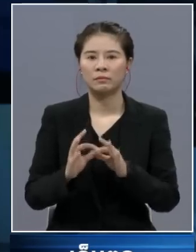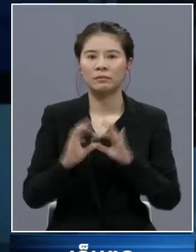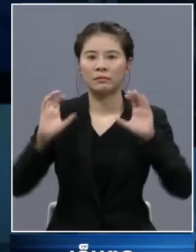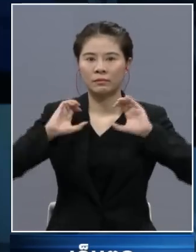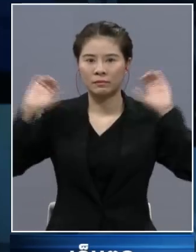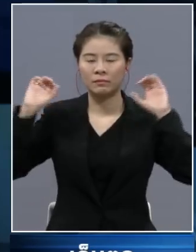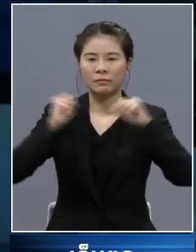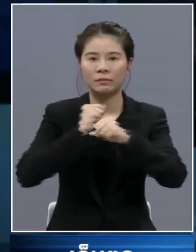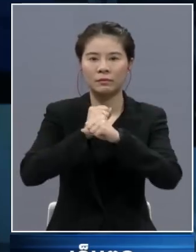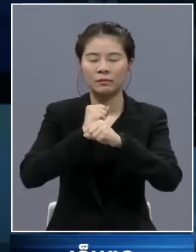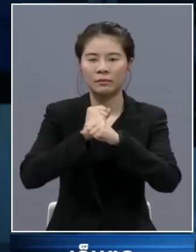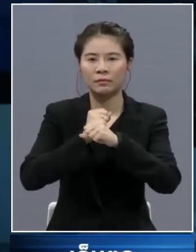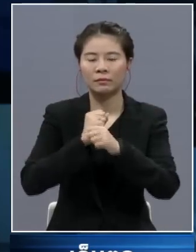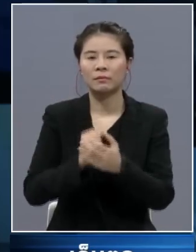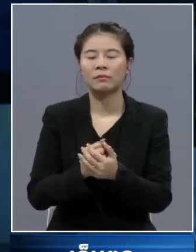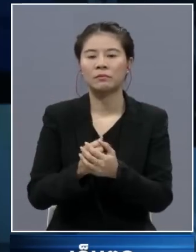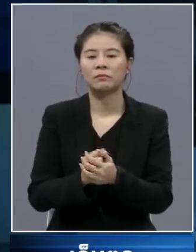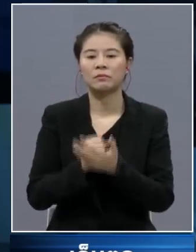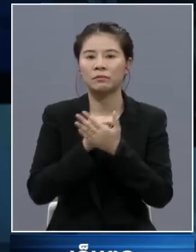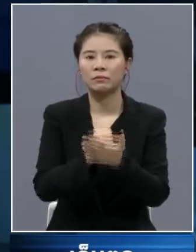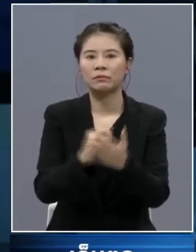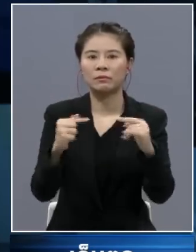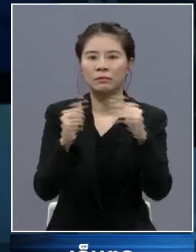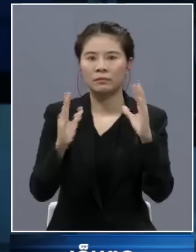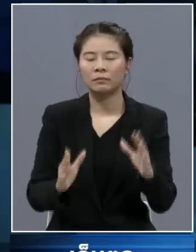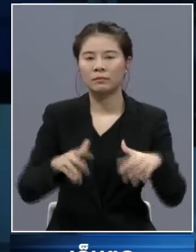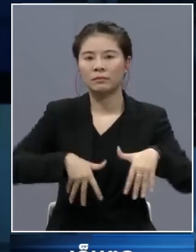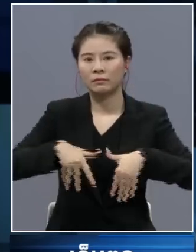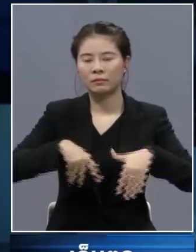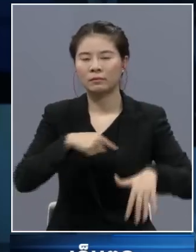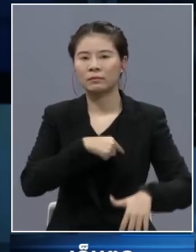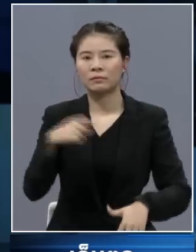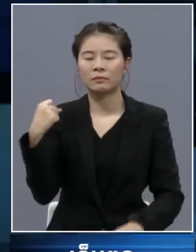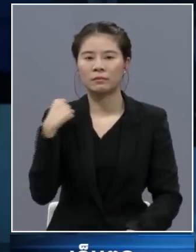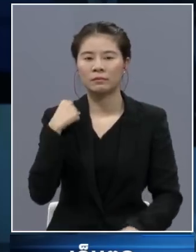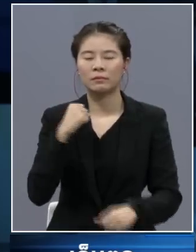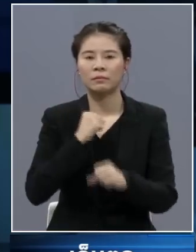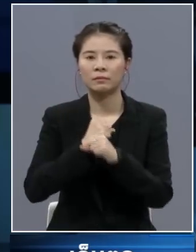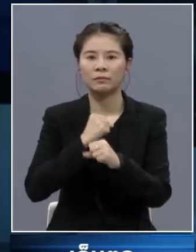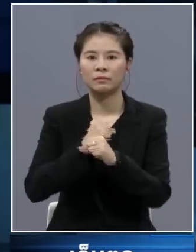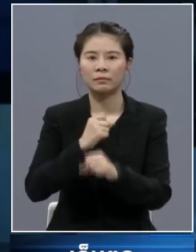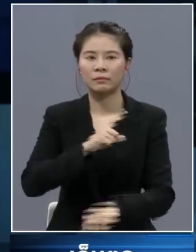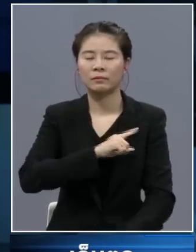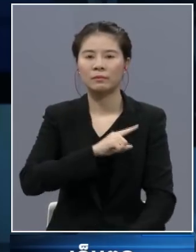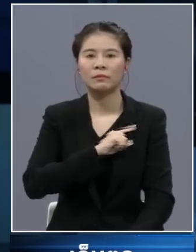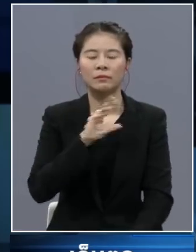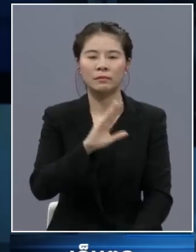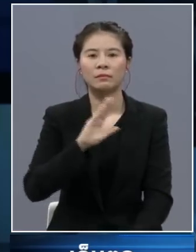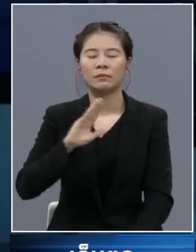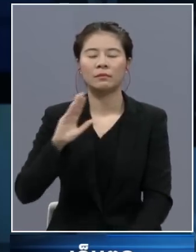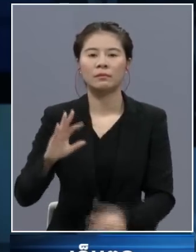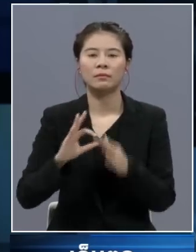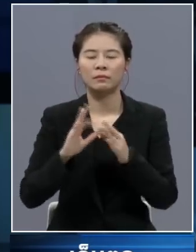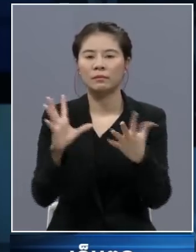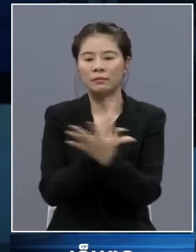ธิภาพตอบโจทย์ความต้องการประชาชนทำให้เกิดความมั่นใจในการทำหน้าที่ของภาครัฐซึ่งท้ายที่สุดก็จะลดความขัดแย้ง